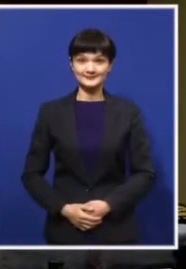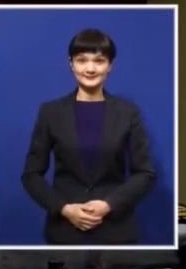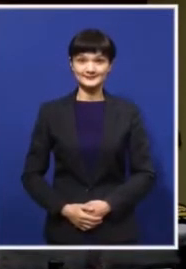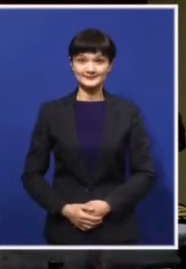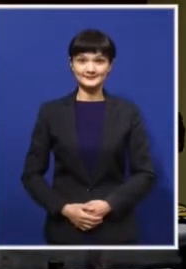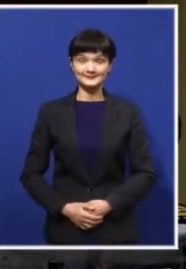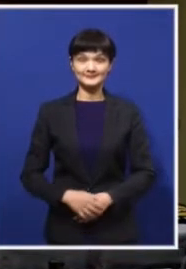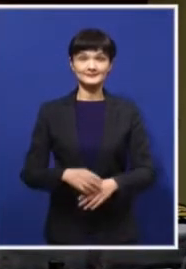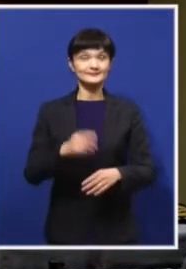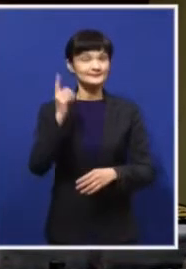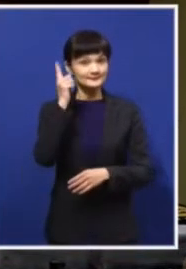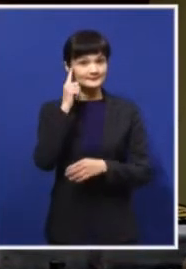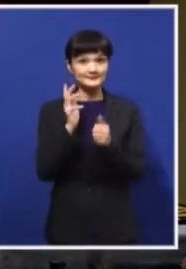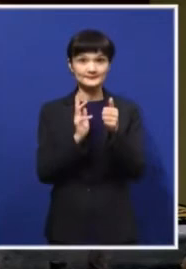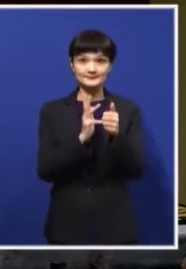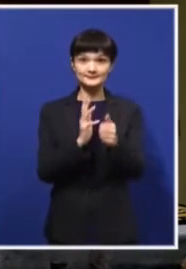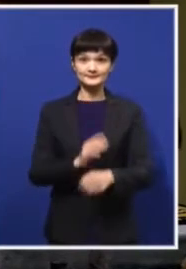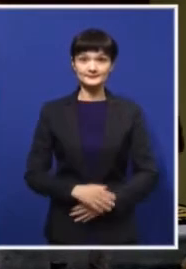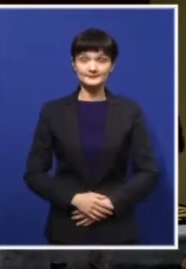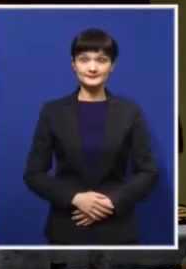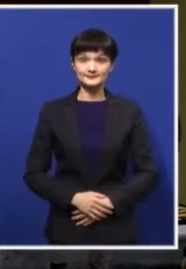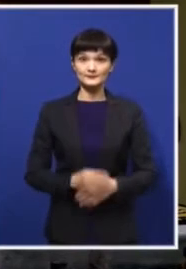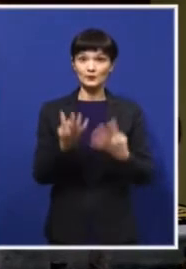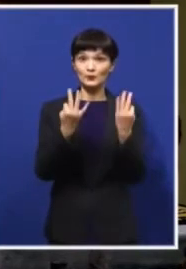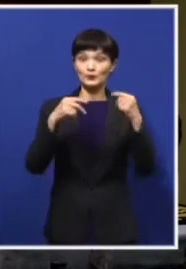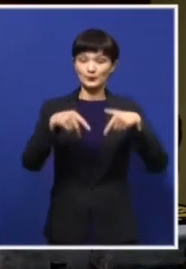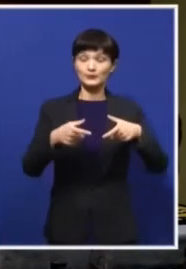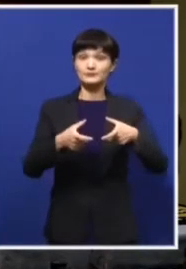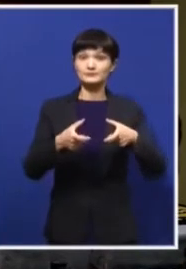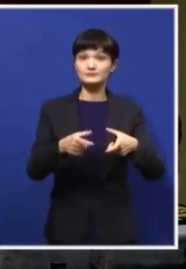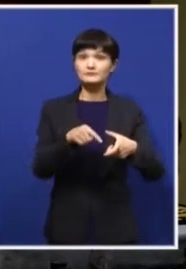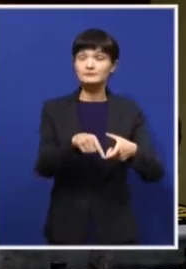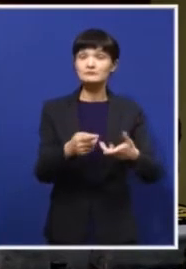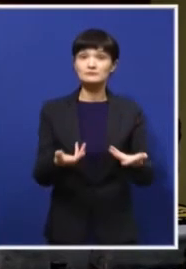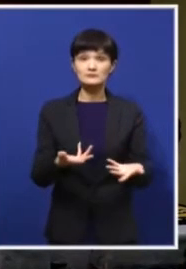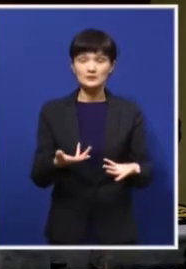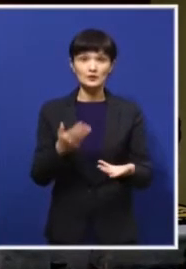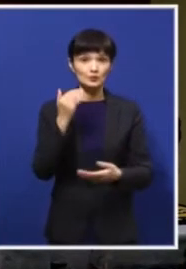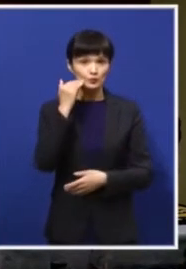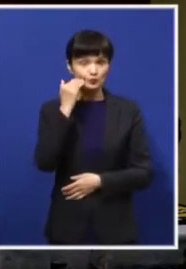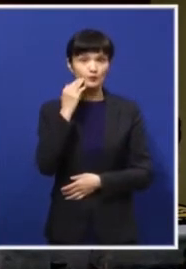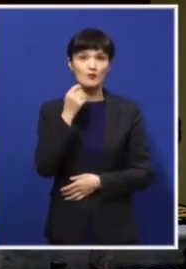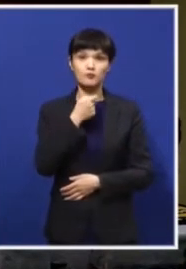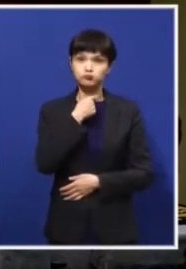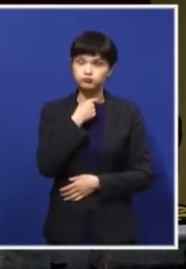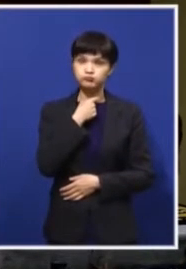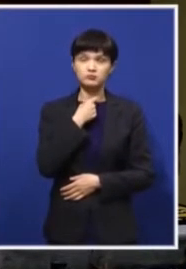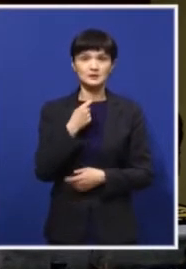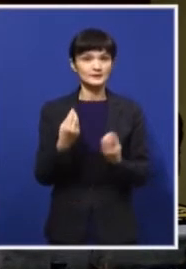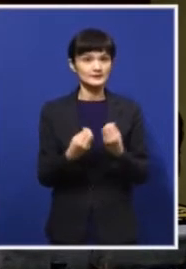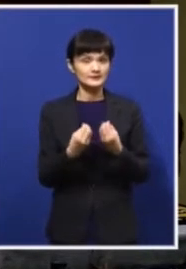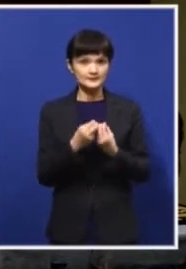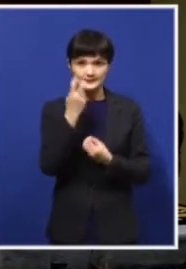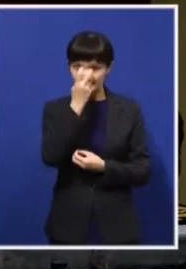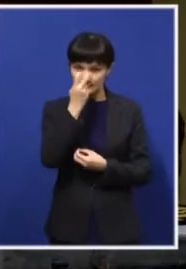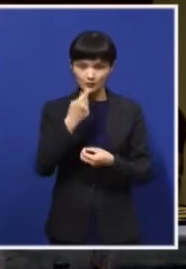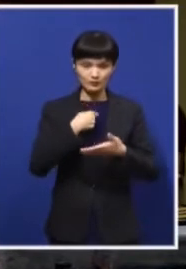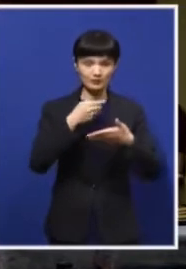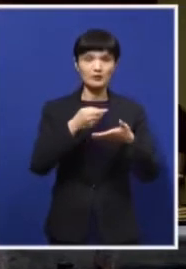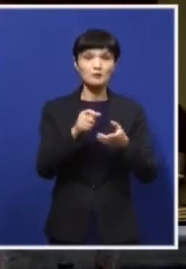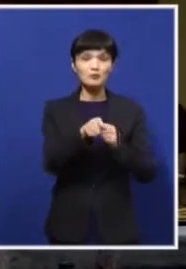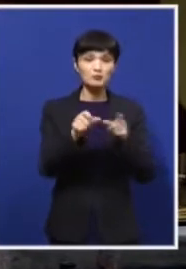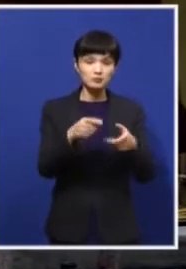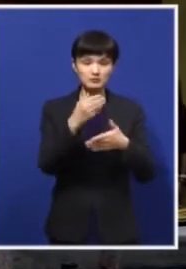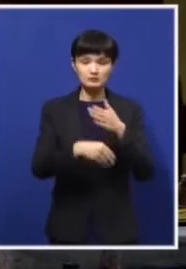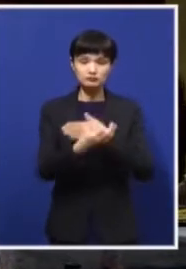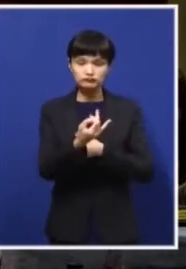钟石提问，想请教一下数位券的部分，民众使用的话，我要怎么去查询余额？因为有时候可能消费间隔比